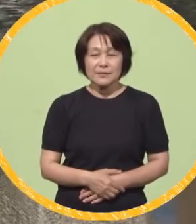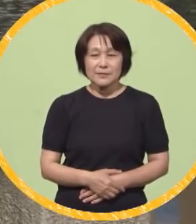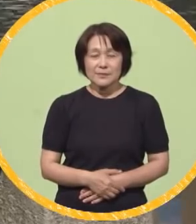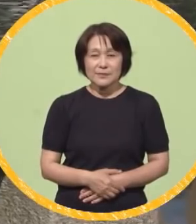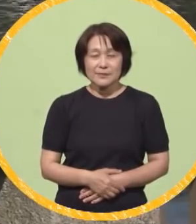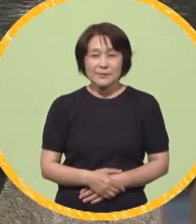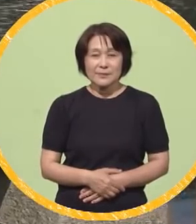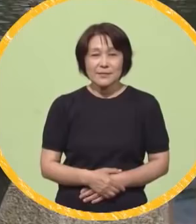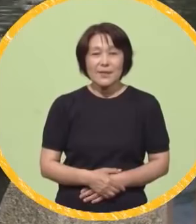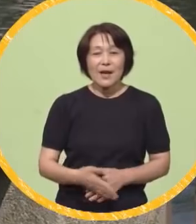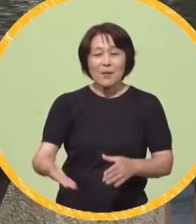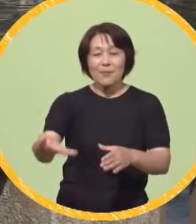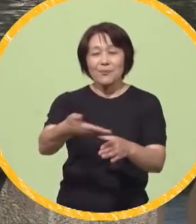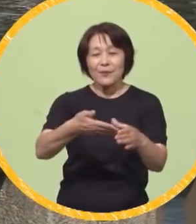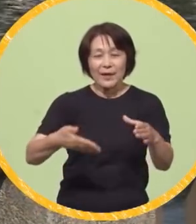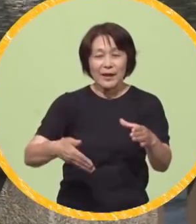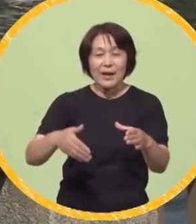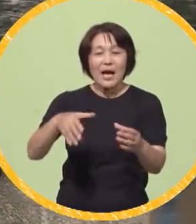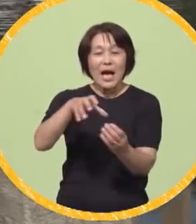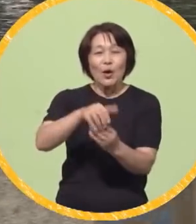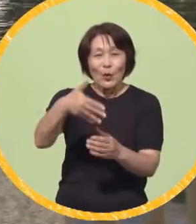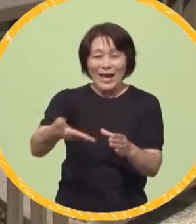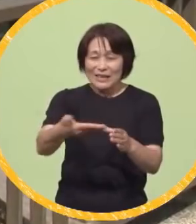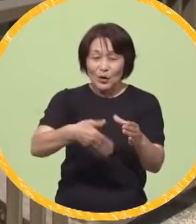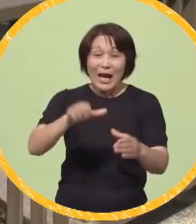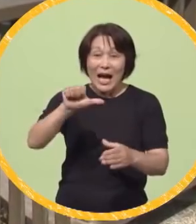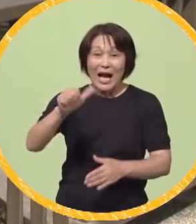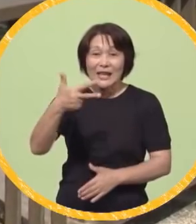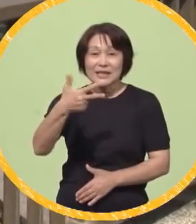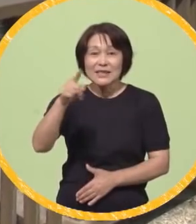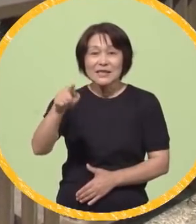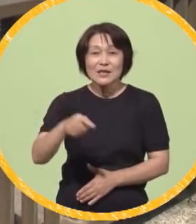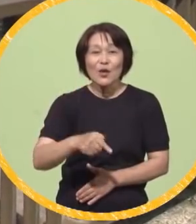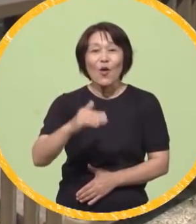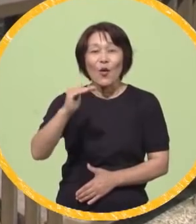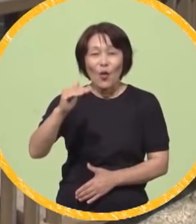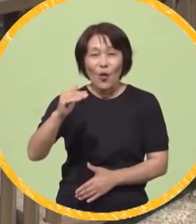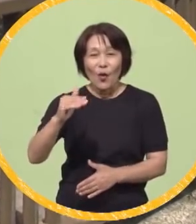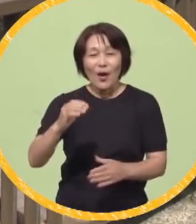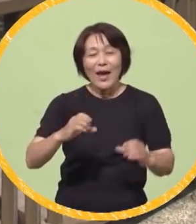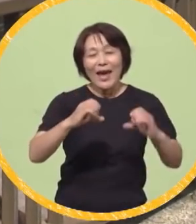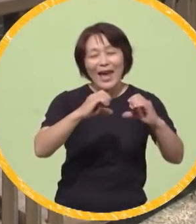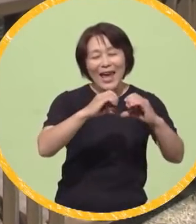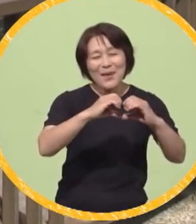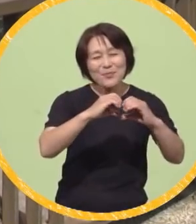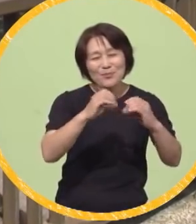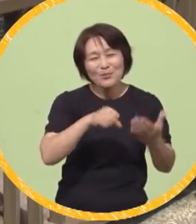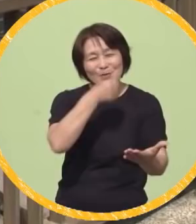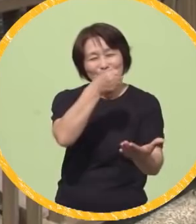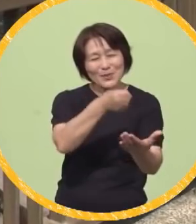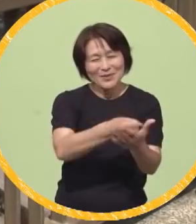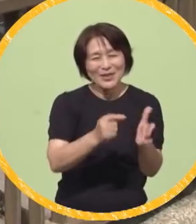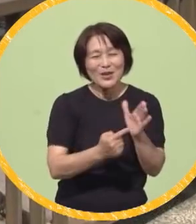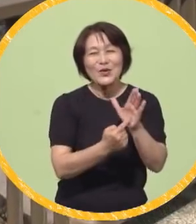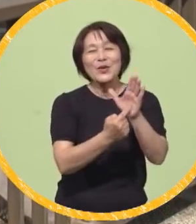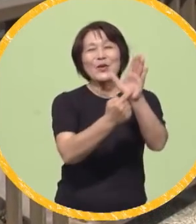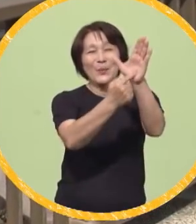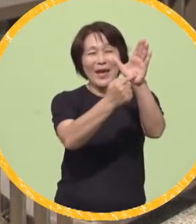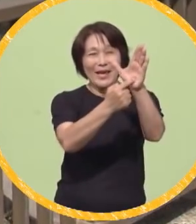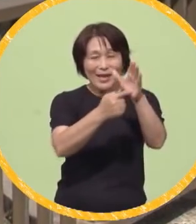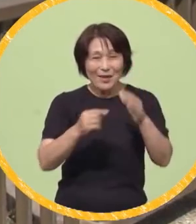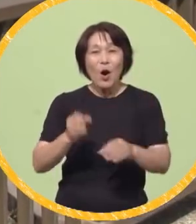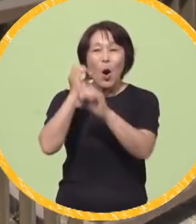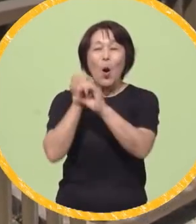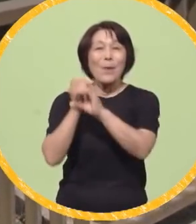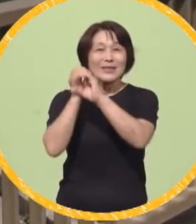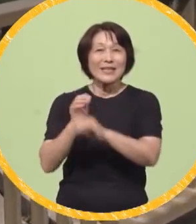芦ノ湖に来てます。さあ、縁結びで有名な九頭龍神社で例祭が行われるそうなん